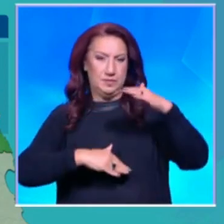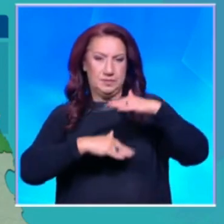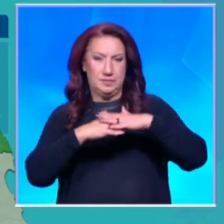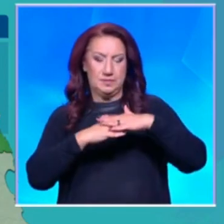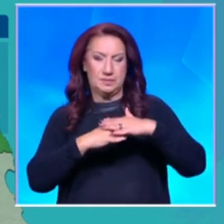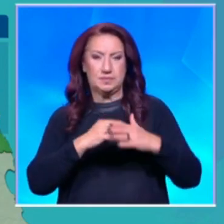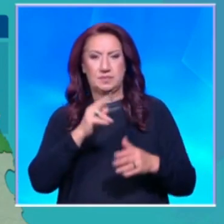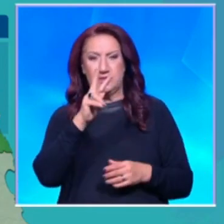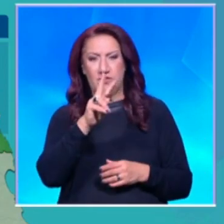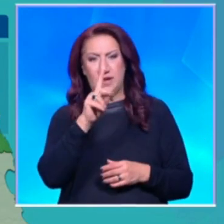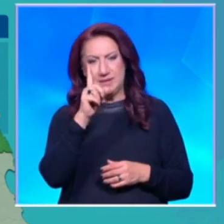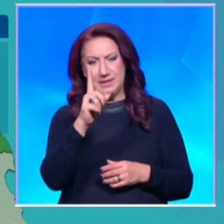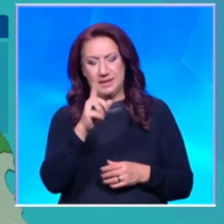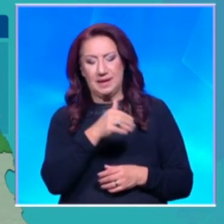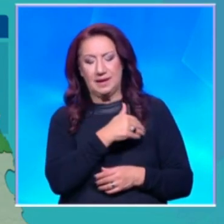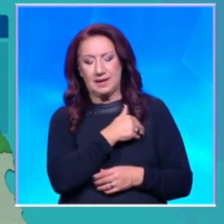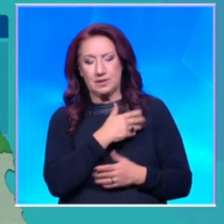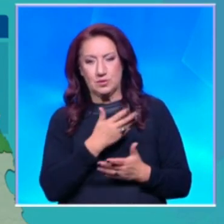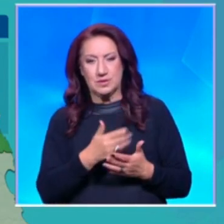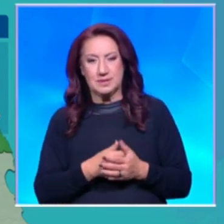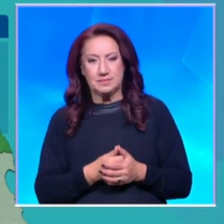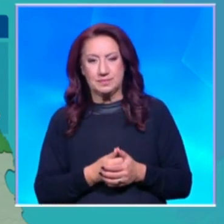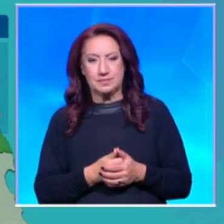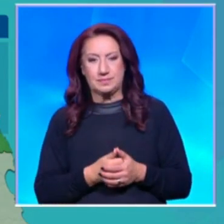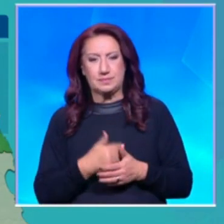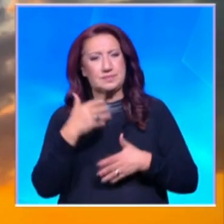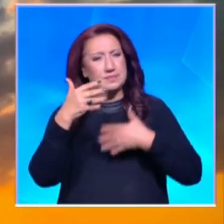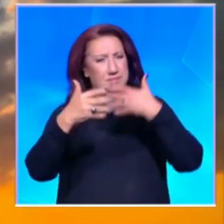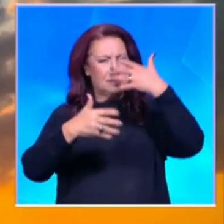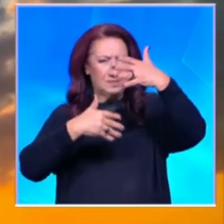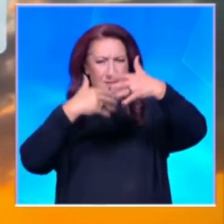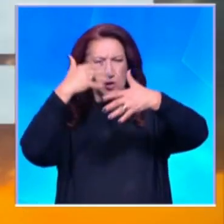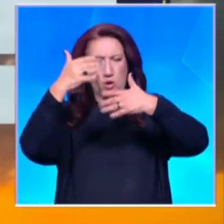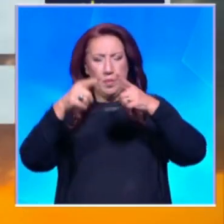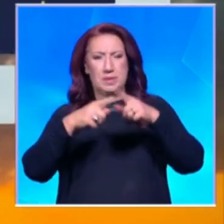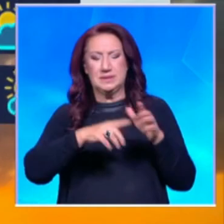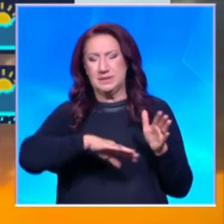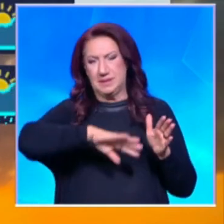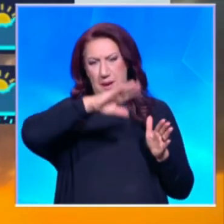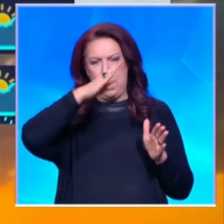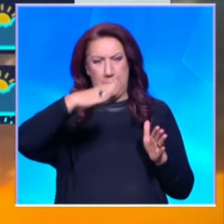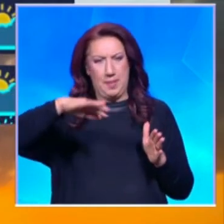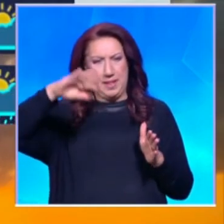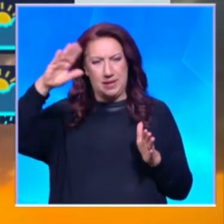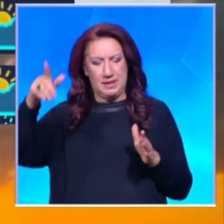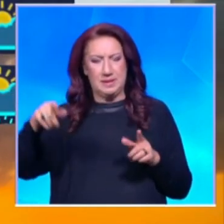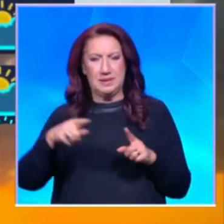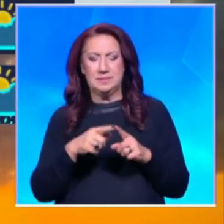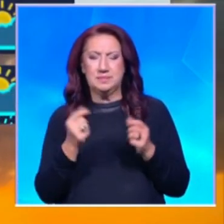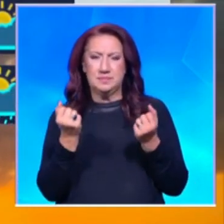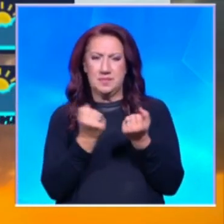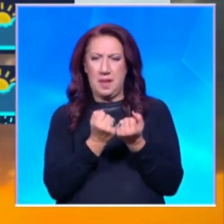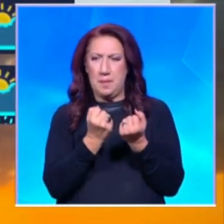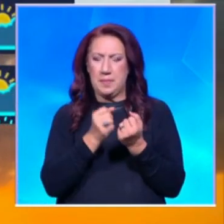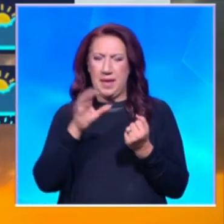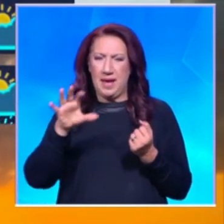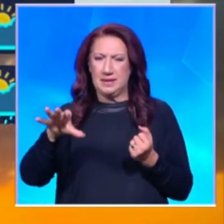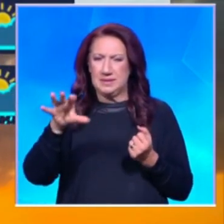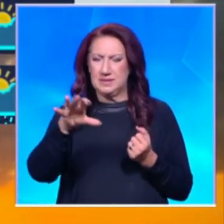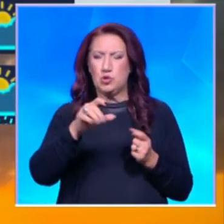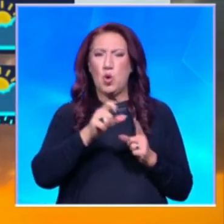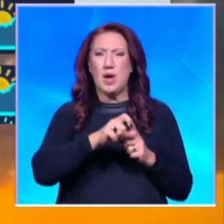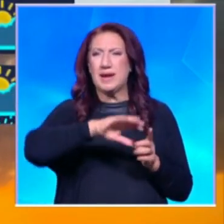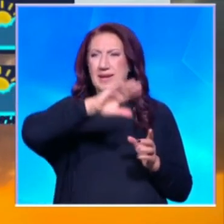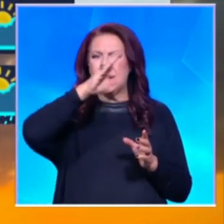температура около 21 градуса. Облачно ще бъде в планините, на места в Рило-Родопската област ще превали дъжд, а по високите